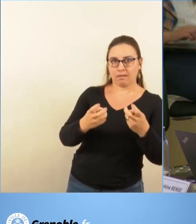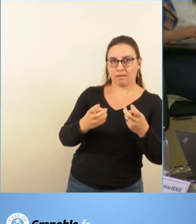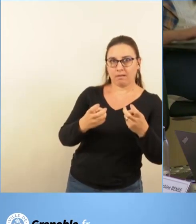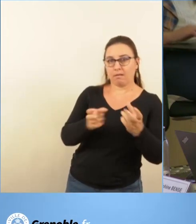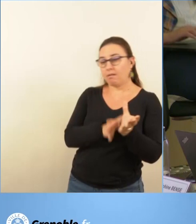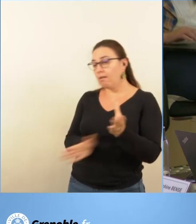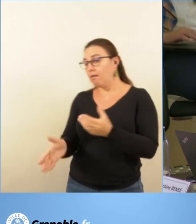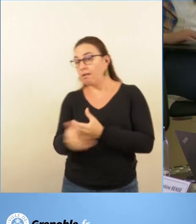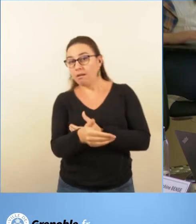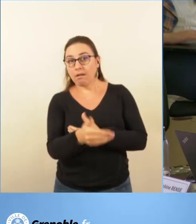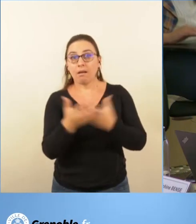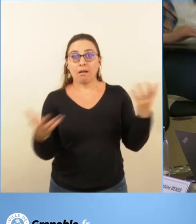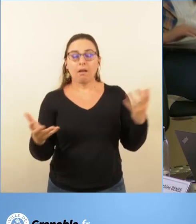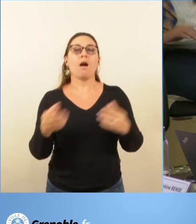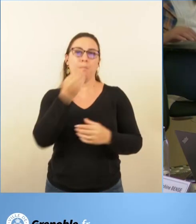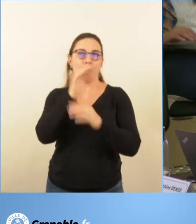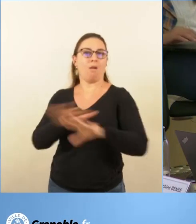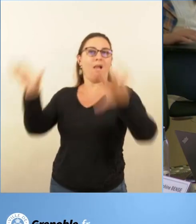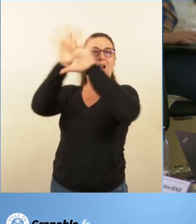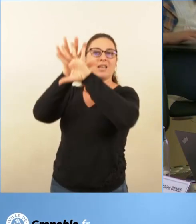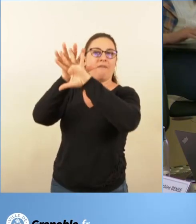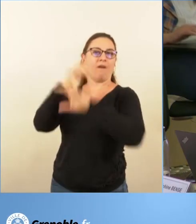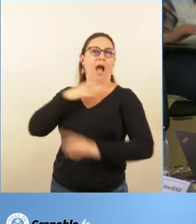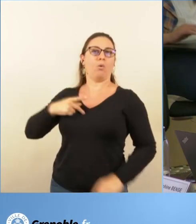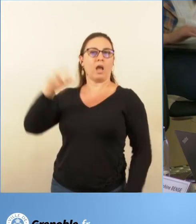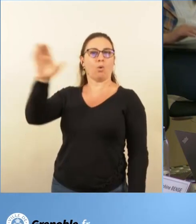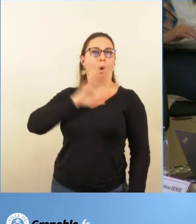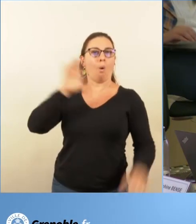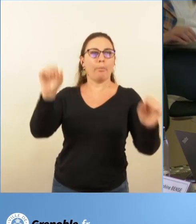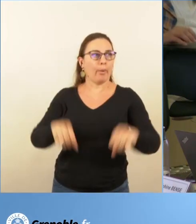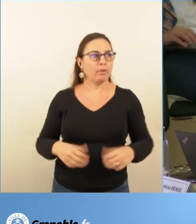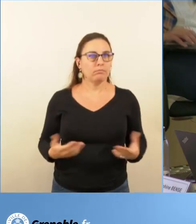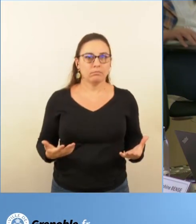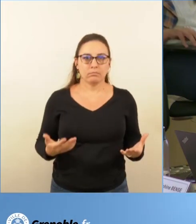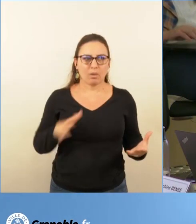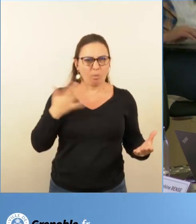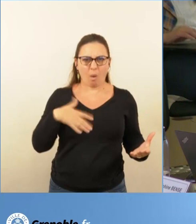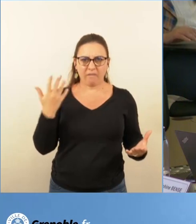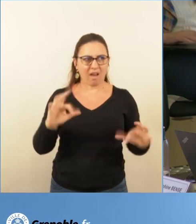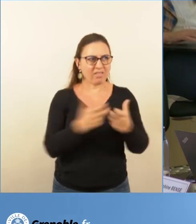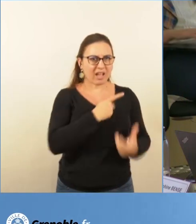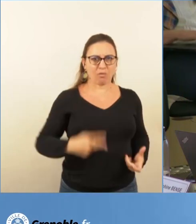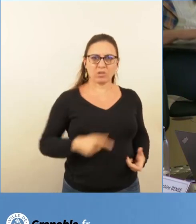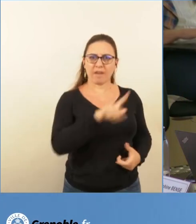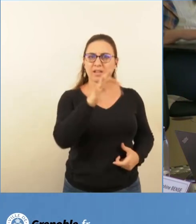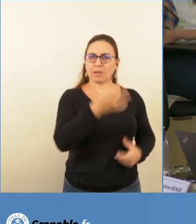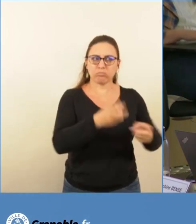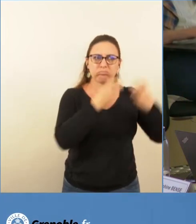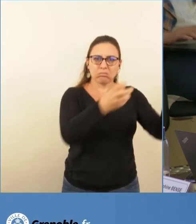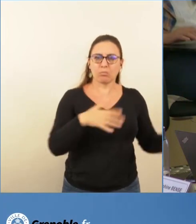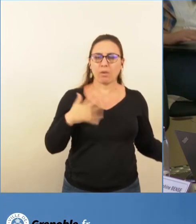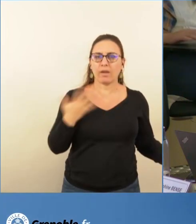des allocations CAF alors à quoi sert l'augmentation de la taxe foncière